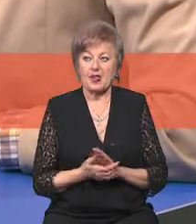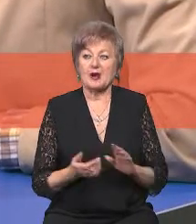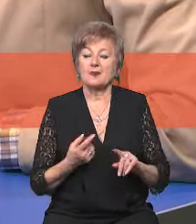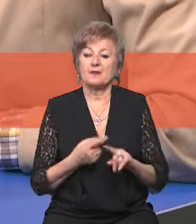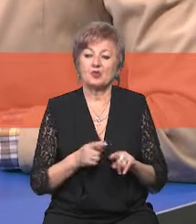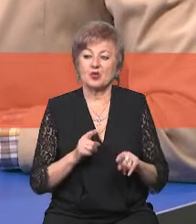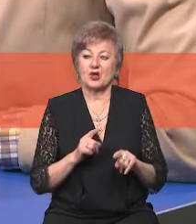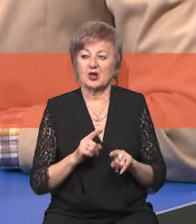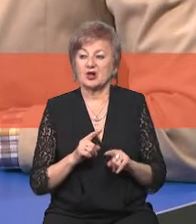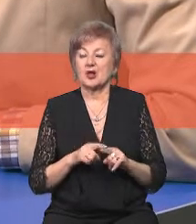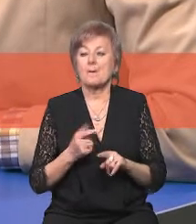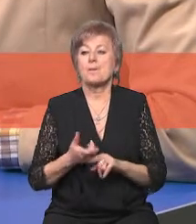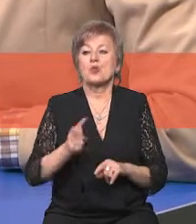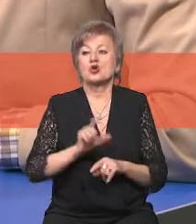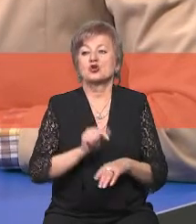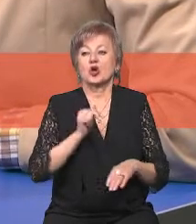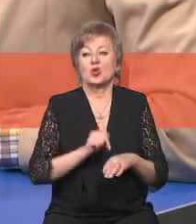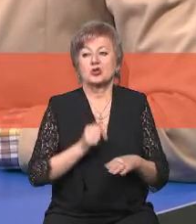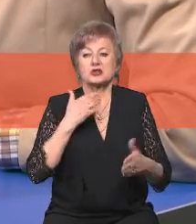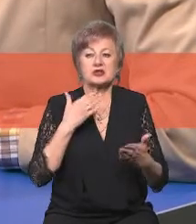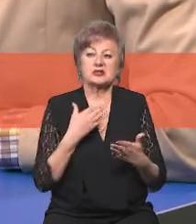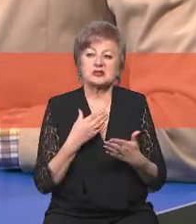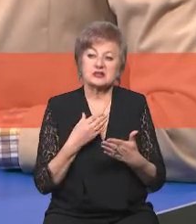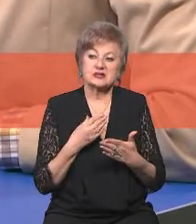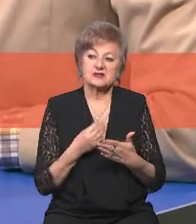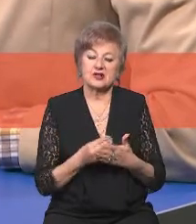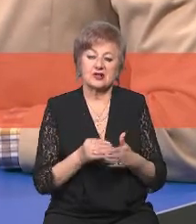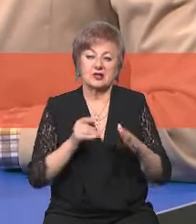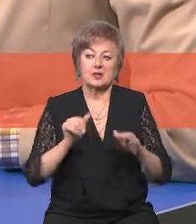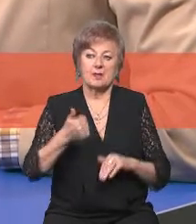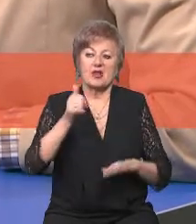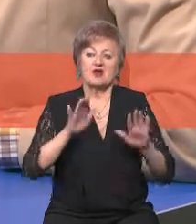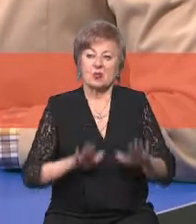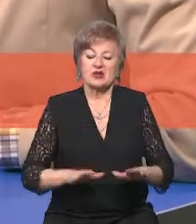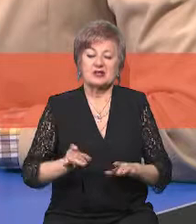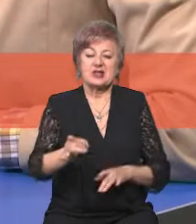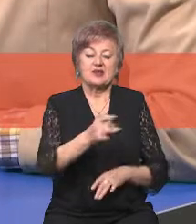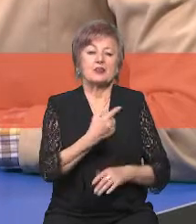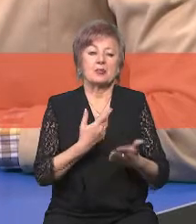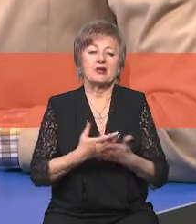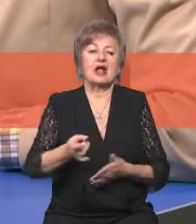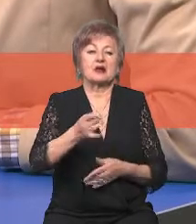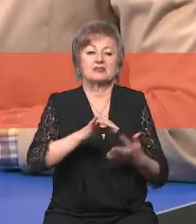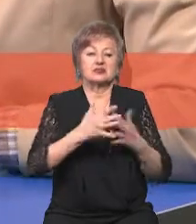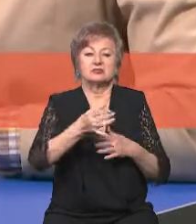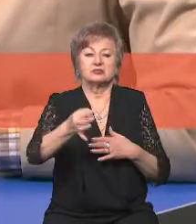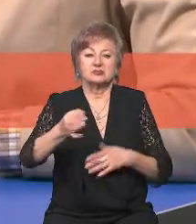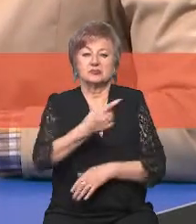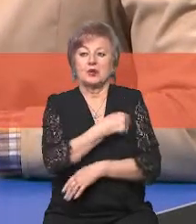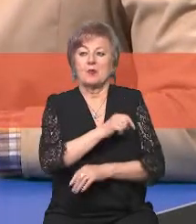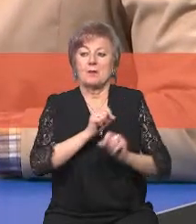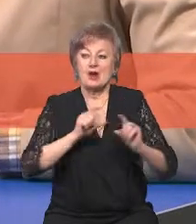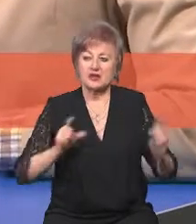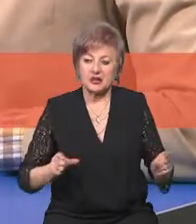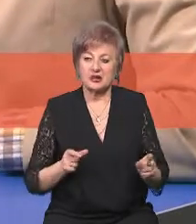Це стосувалося в більшості своїй на вторинній ланці. Це центральні районні лікарні, лікарні інтенсивного